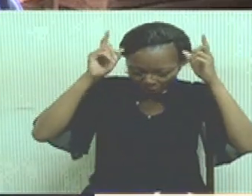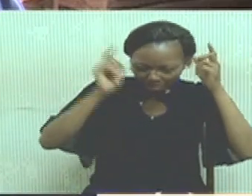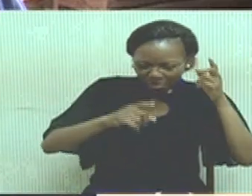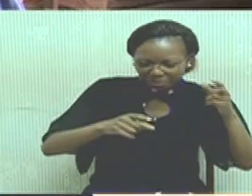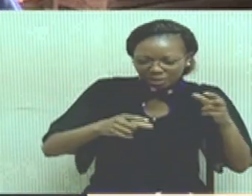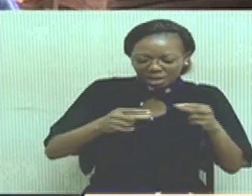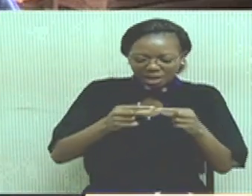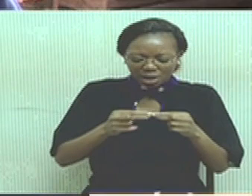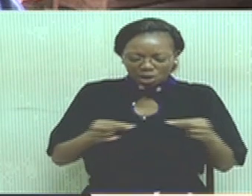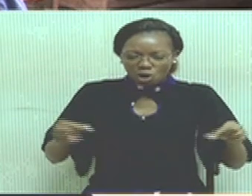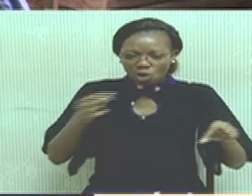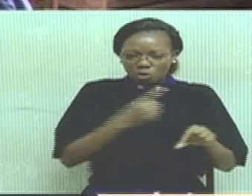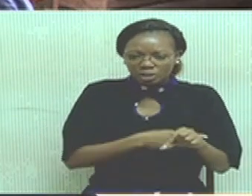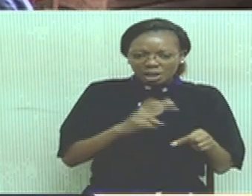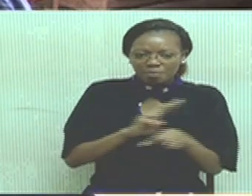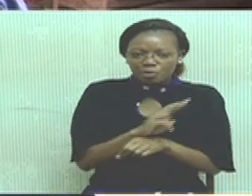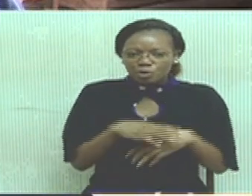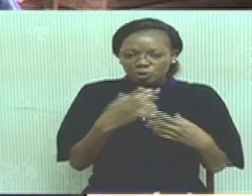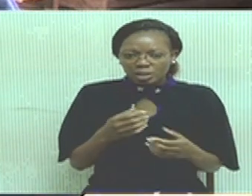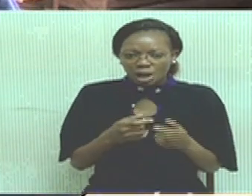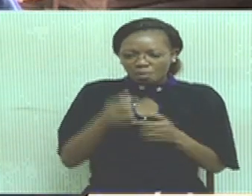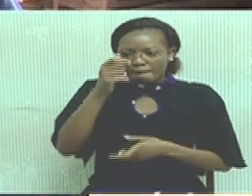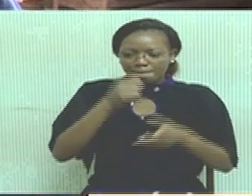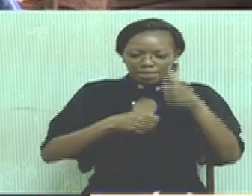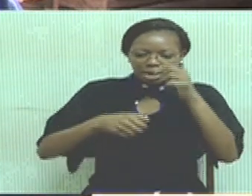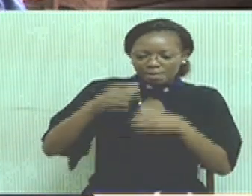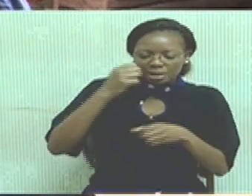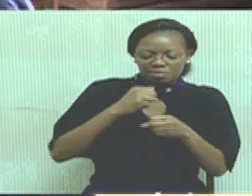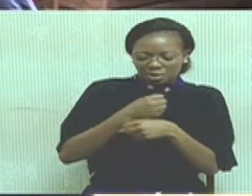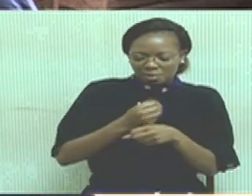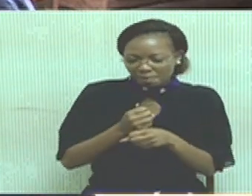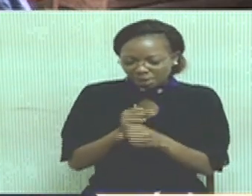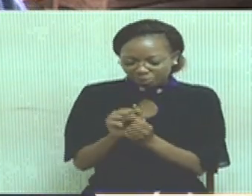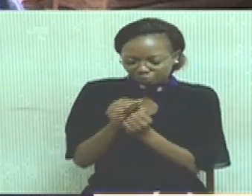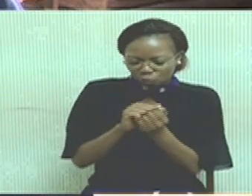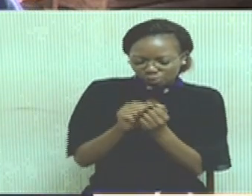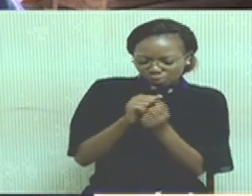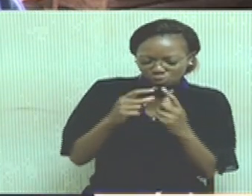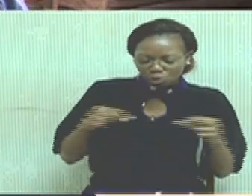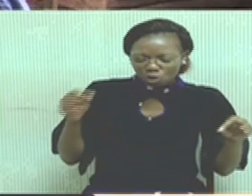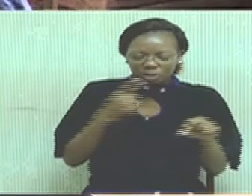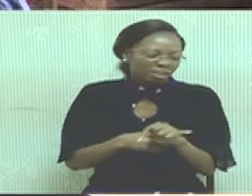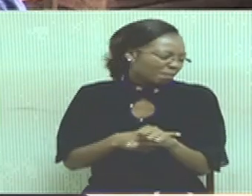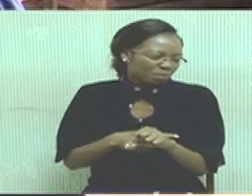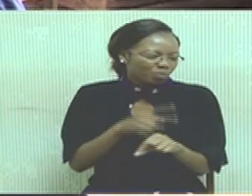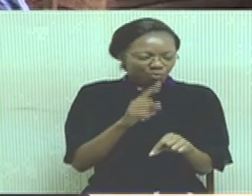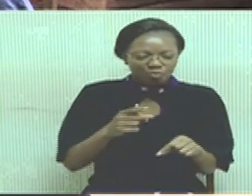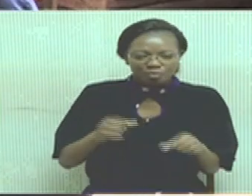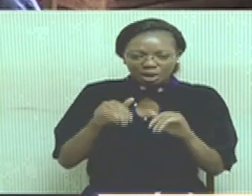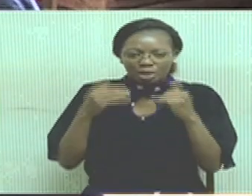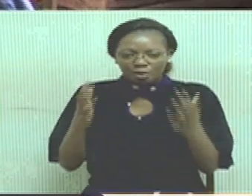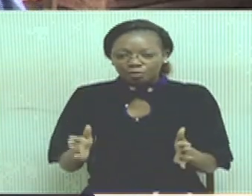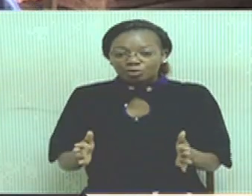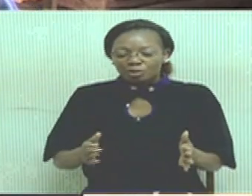Kahuro. Alinisaidia kulima. Akakujaga migi, nikamuliza, akanisaidia hiyo